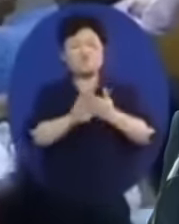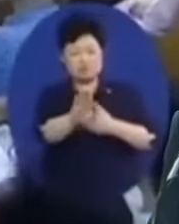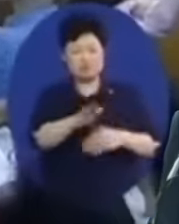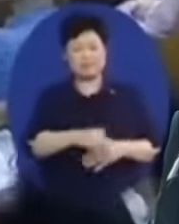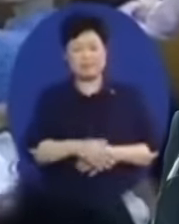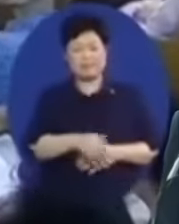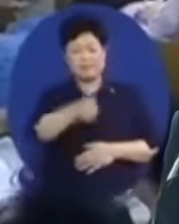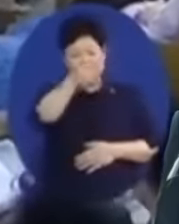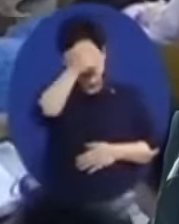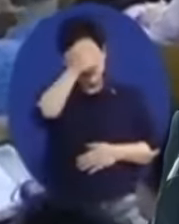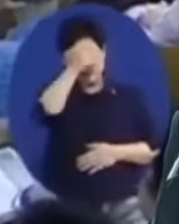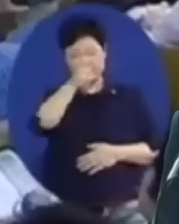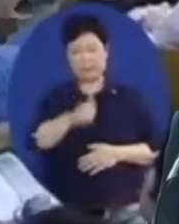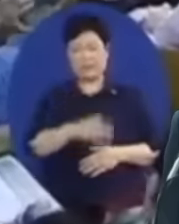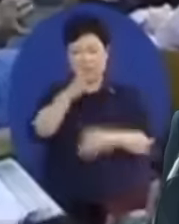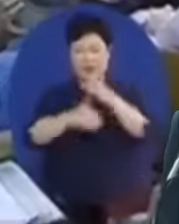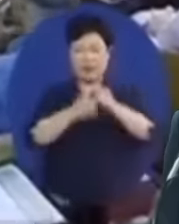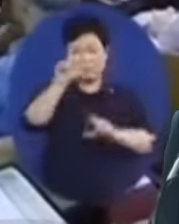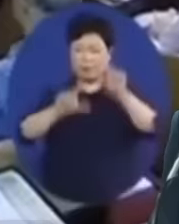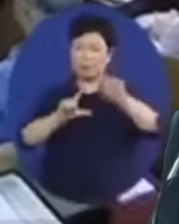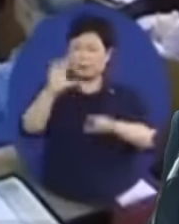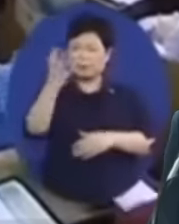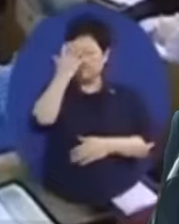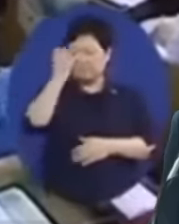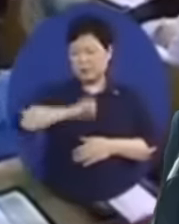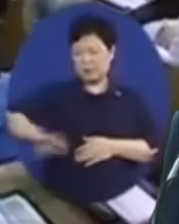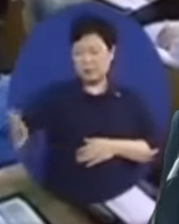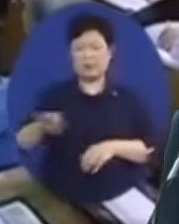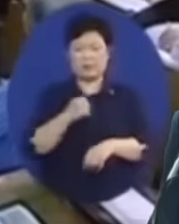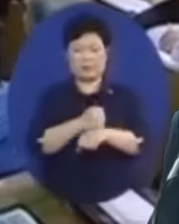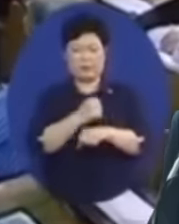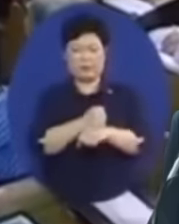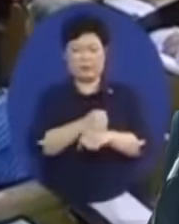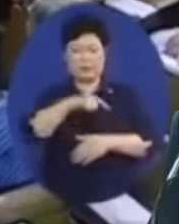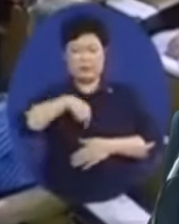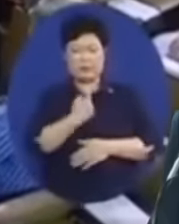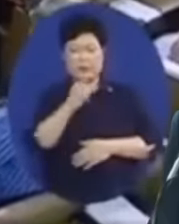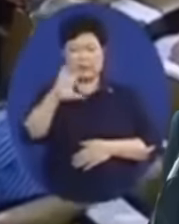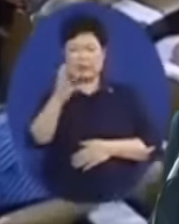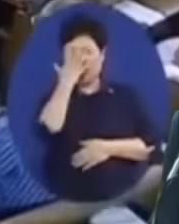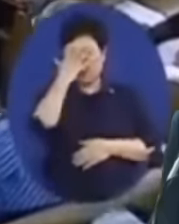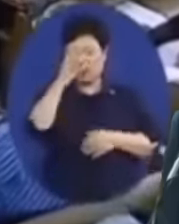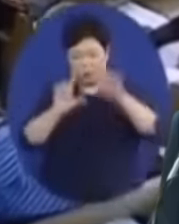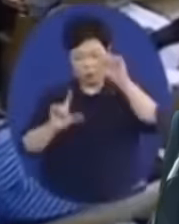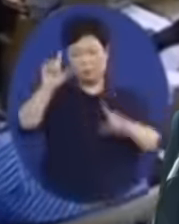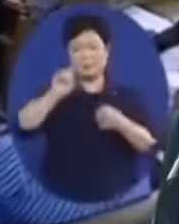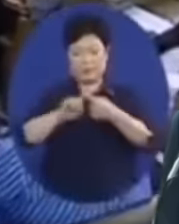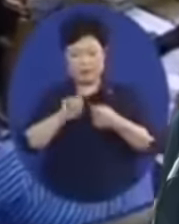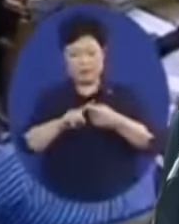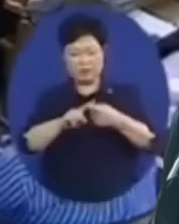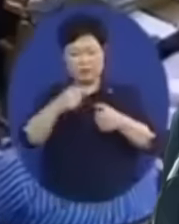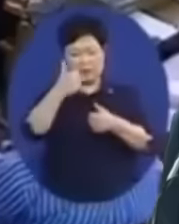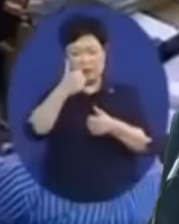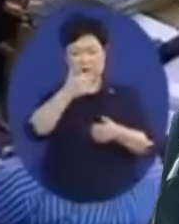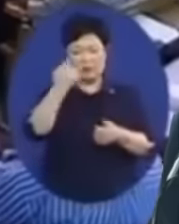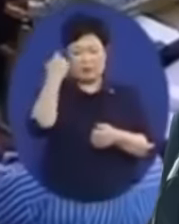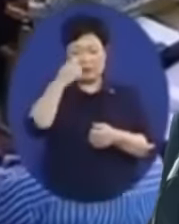그는 하나님의 형상을 잃어버리고 자기 형상, 자기 모양대로 아들을